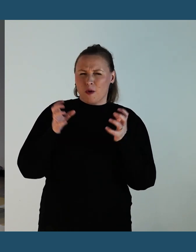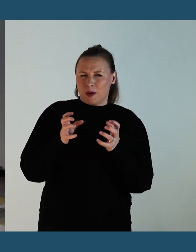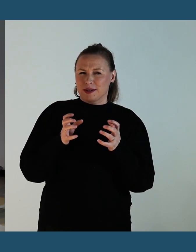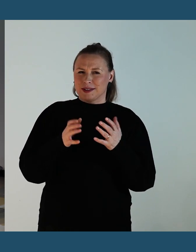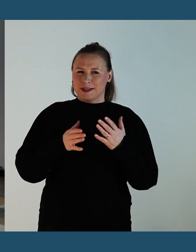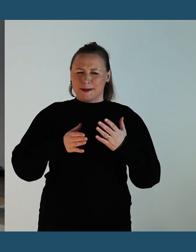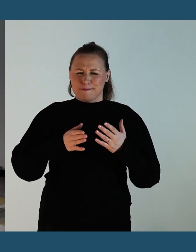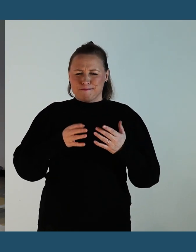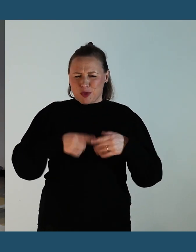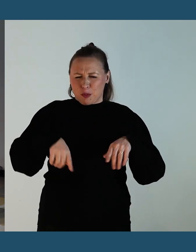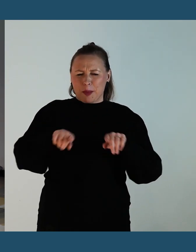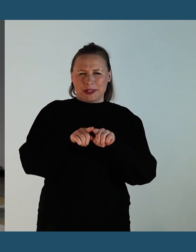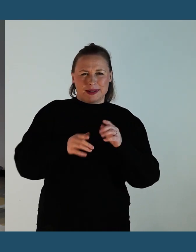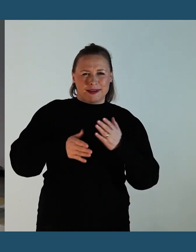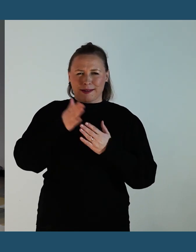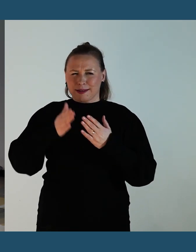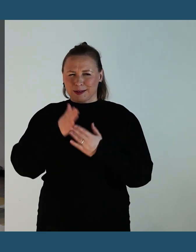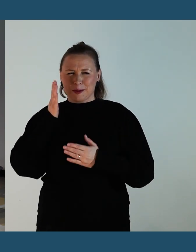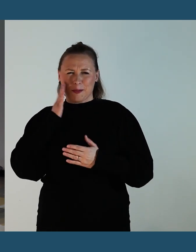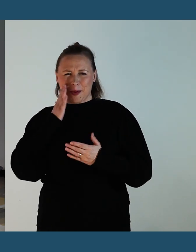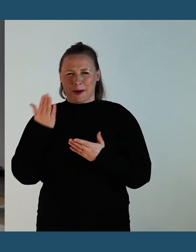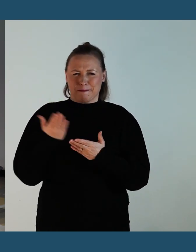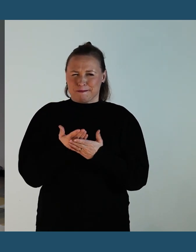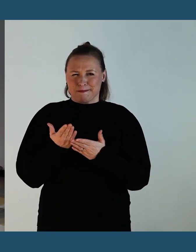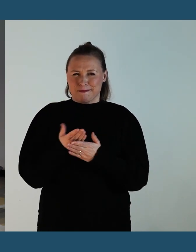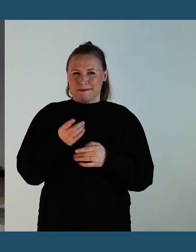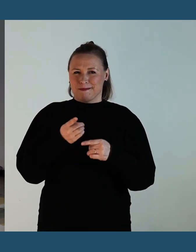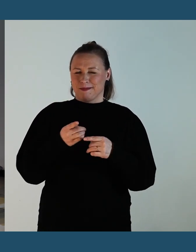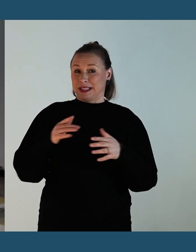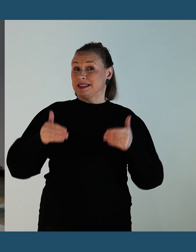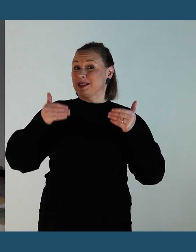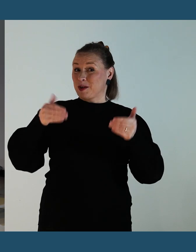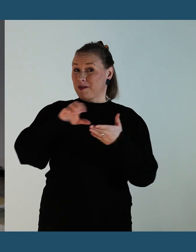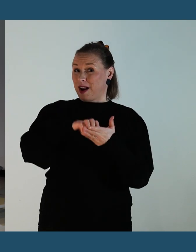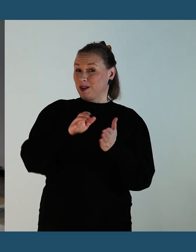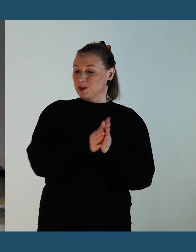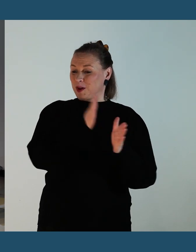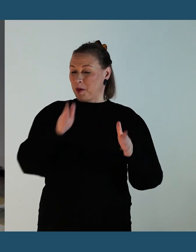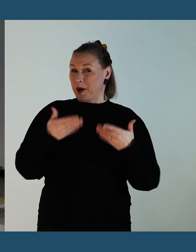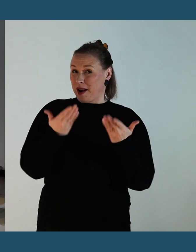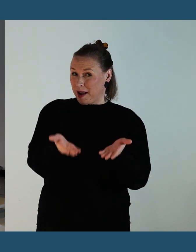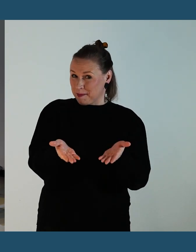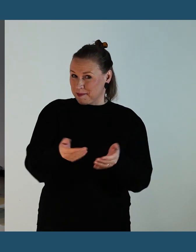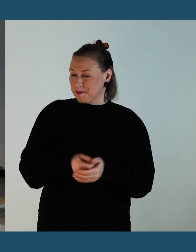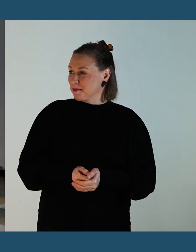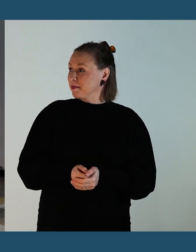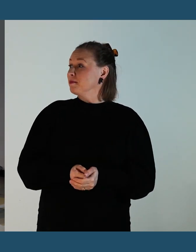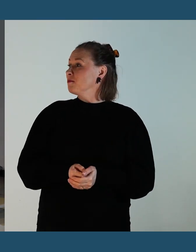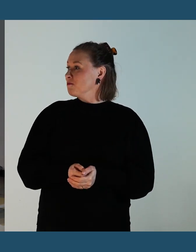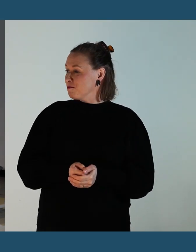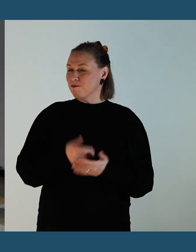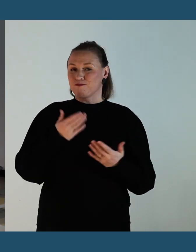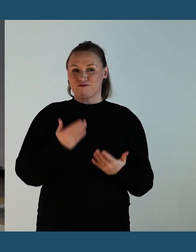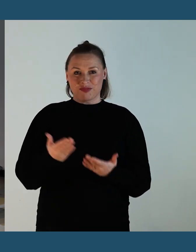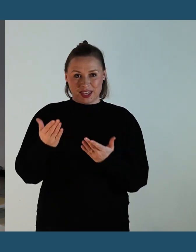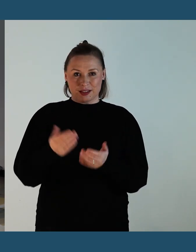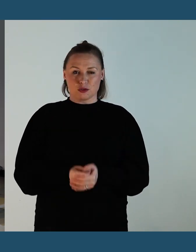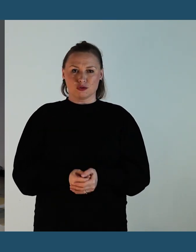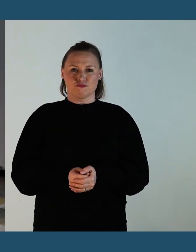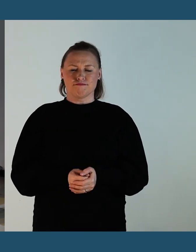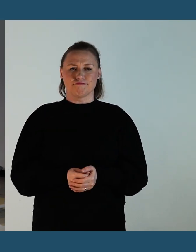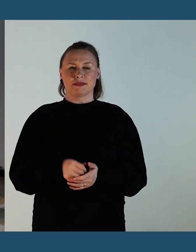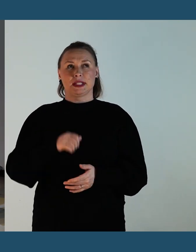konkreettisia toimenpiteitä ja tähtäimenä tuleva hallituskausi. Kiitoksia. Mä itse ehkä